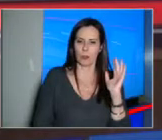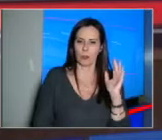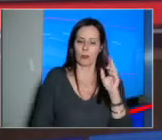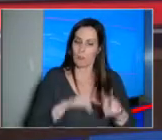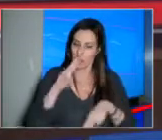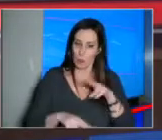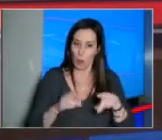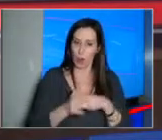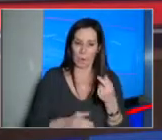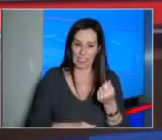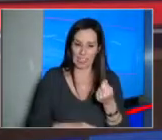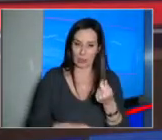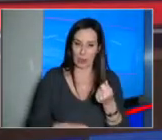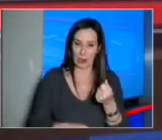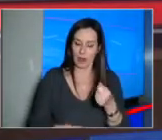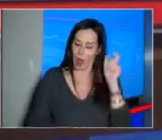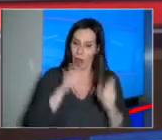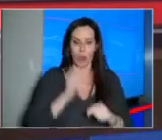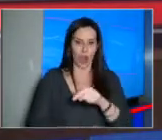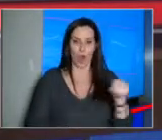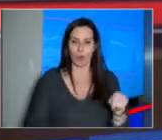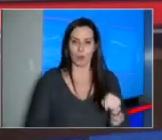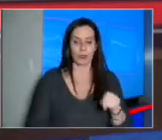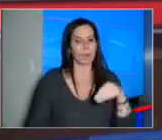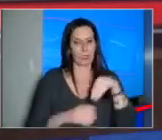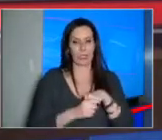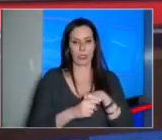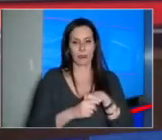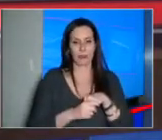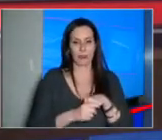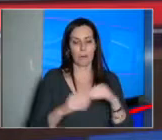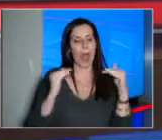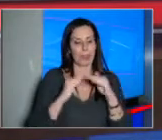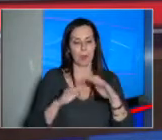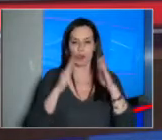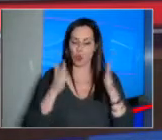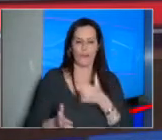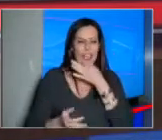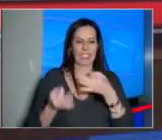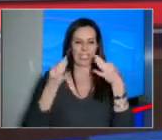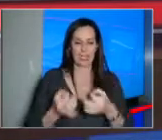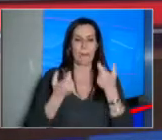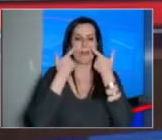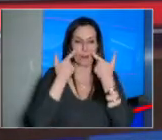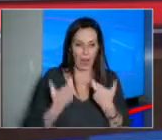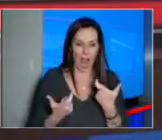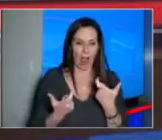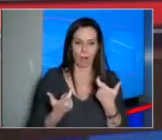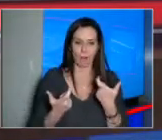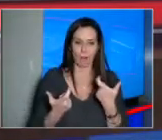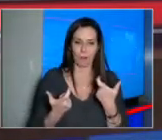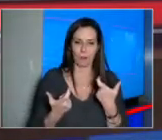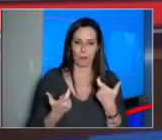וטיפול בכספי המבוטחים במסגרת נאותה של גוף רציני, מפוקח ומבוקר,